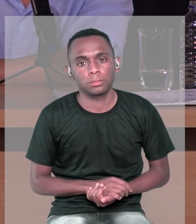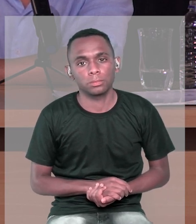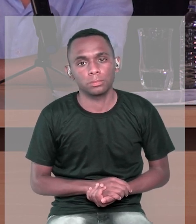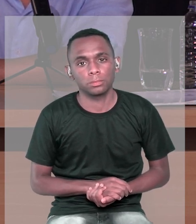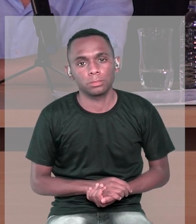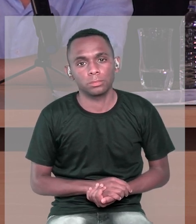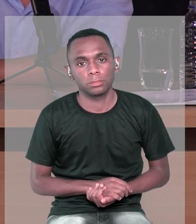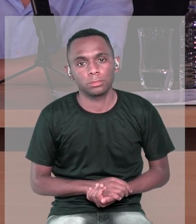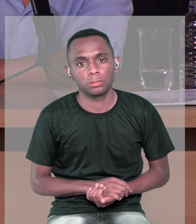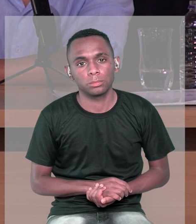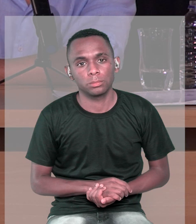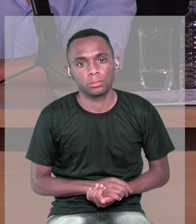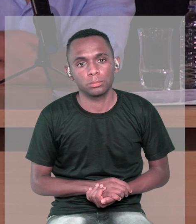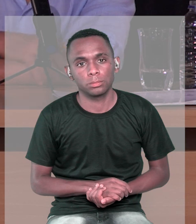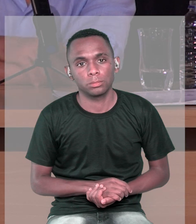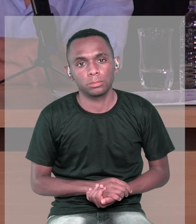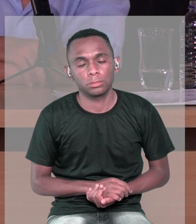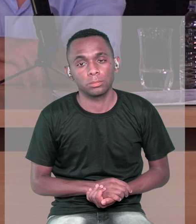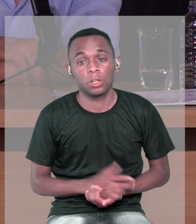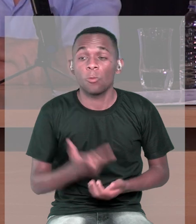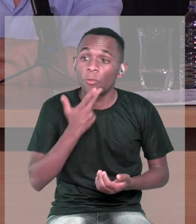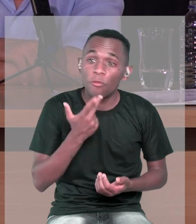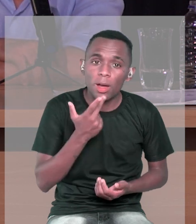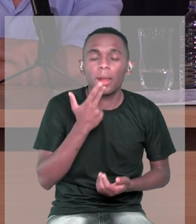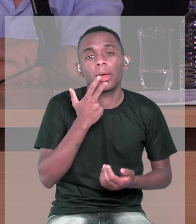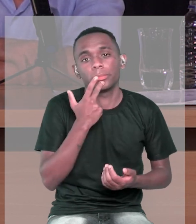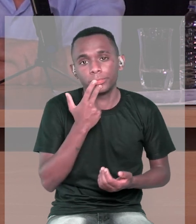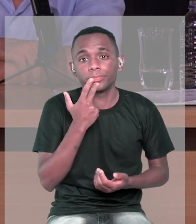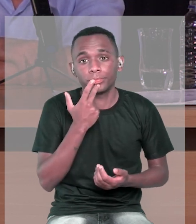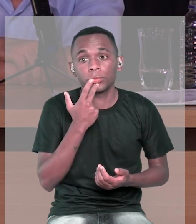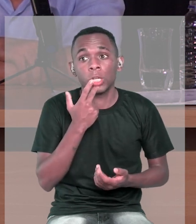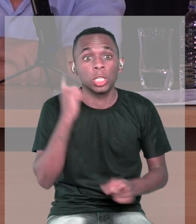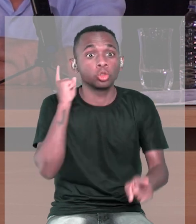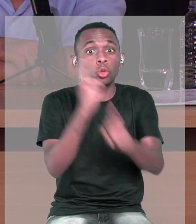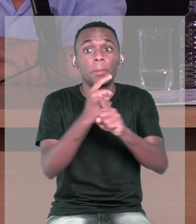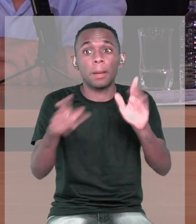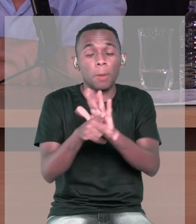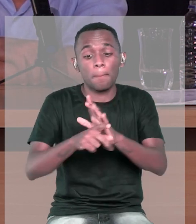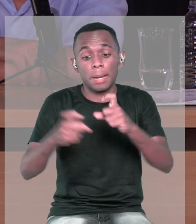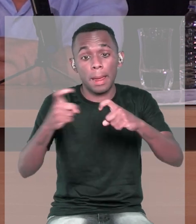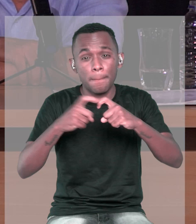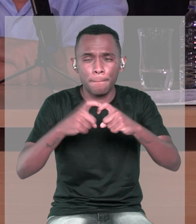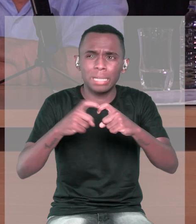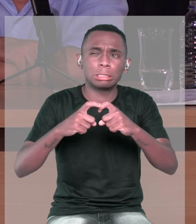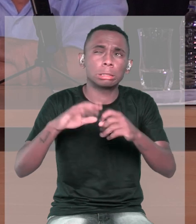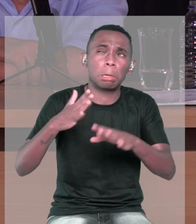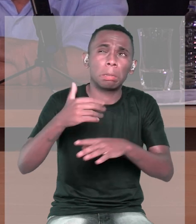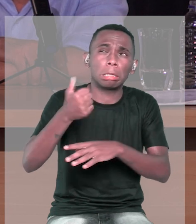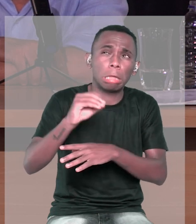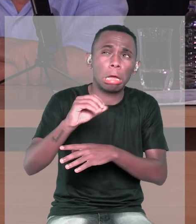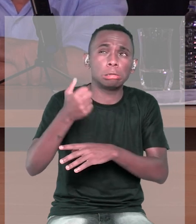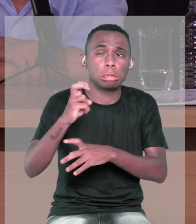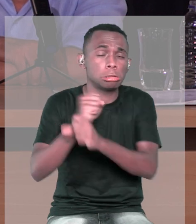sur le microbiote. Eu vou falar de últimas descobertas médicas que datam talvez de 10 ou 15